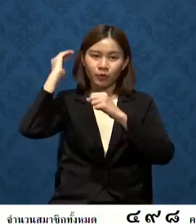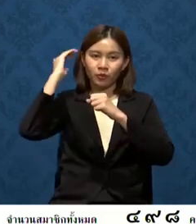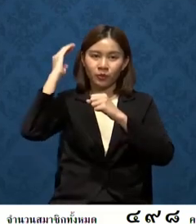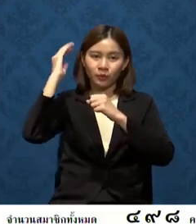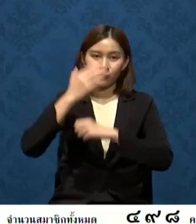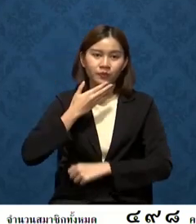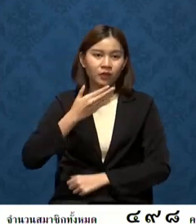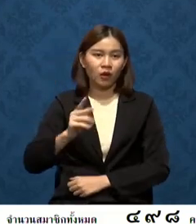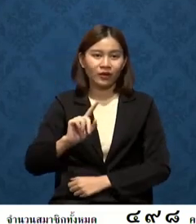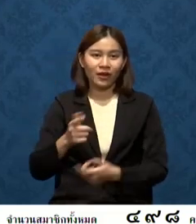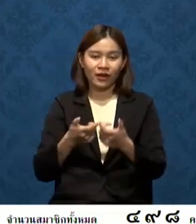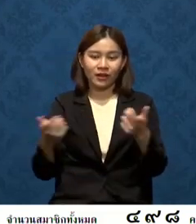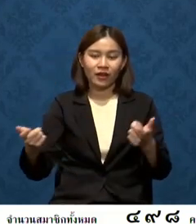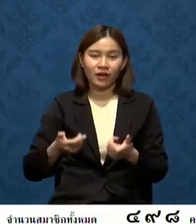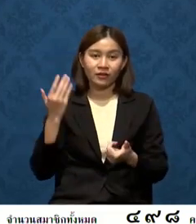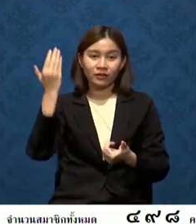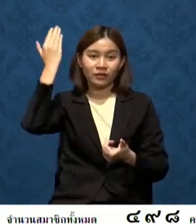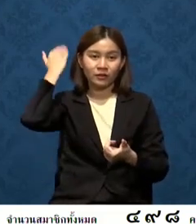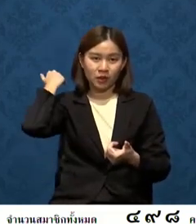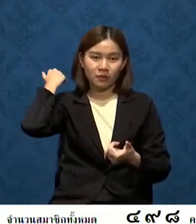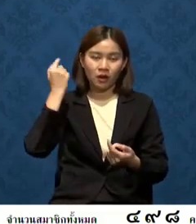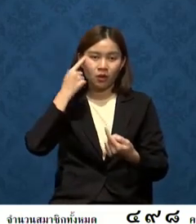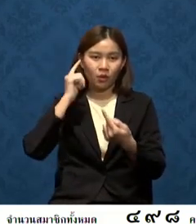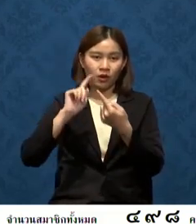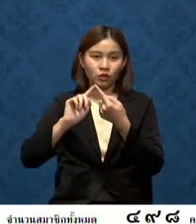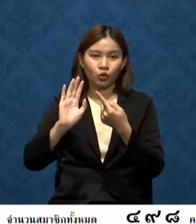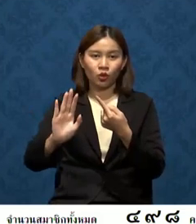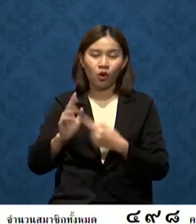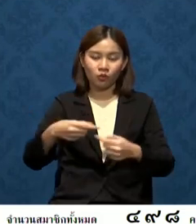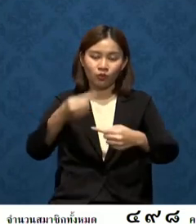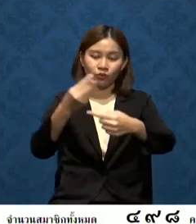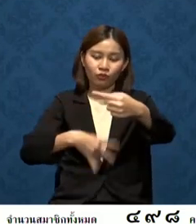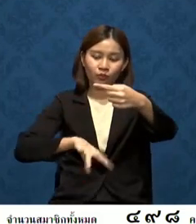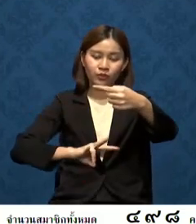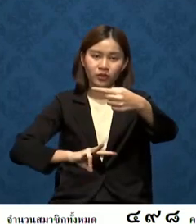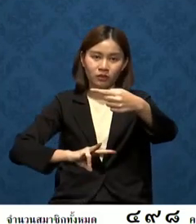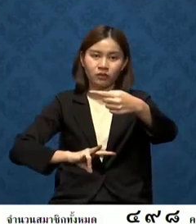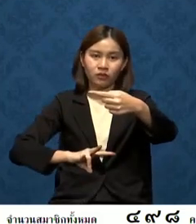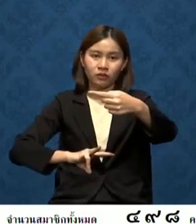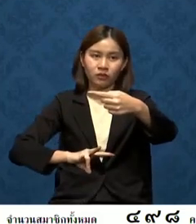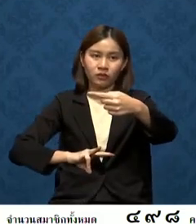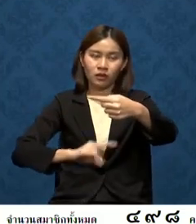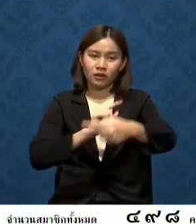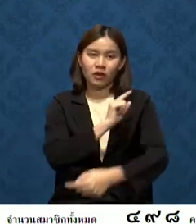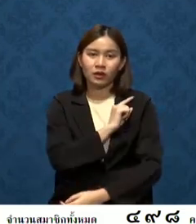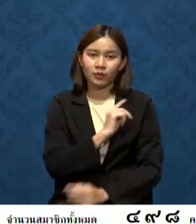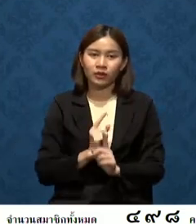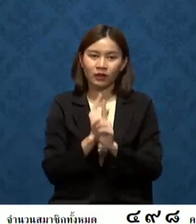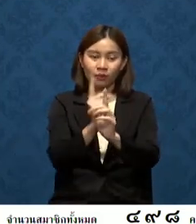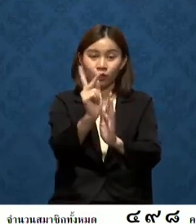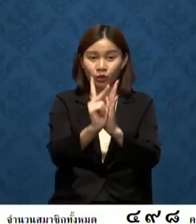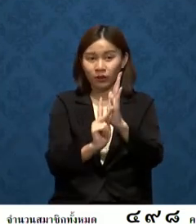ในรายงานที่ผ่านมาวัตถุประสงค์ของท่าน 7ข้อที่ท่านรับภารกิจตามกฎหมาย